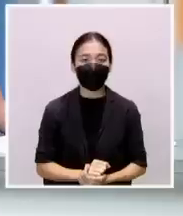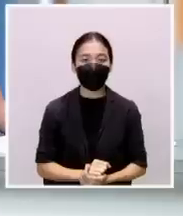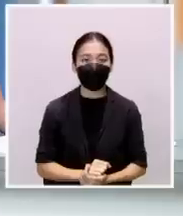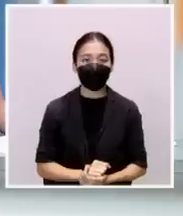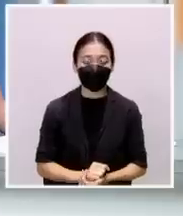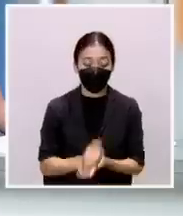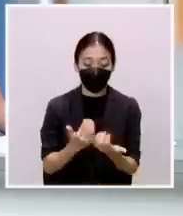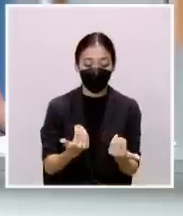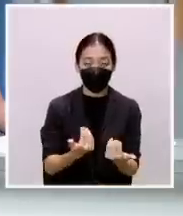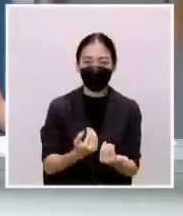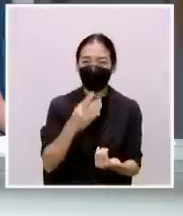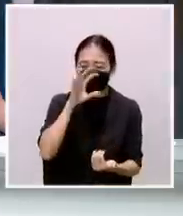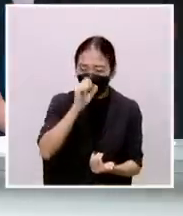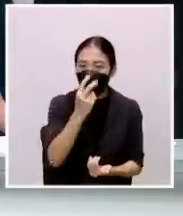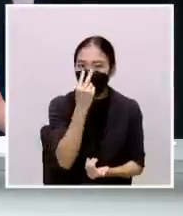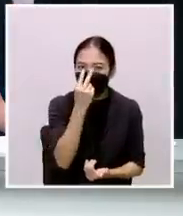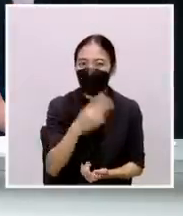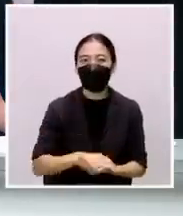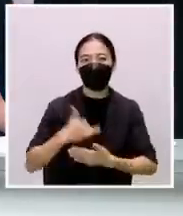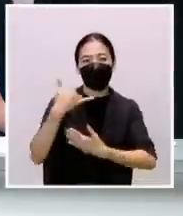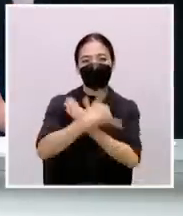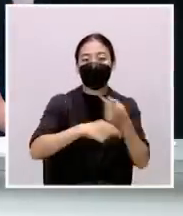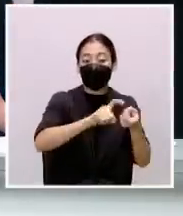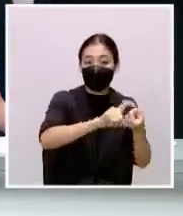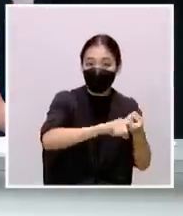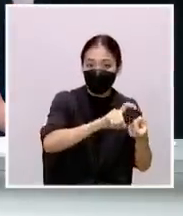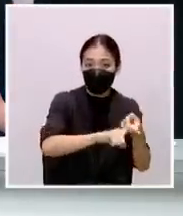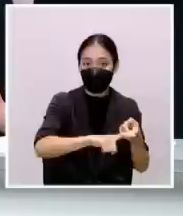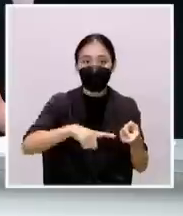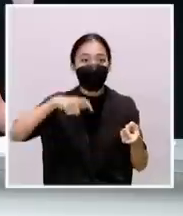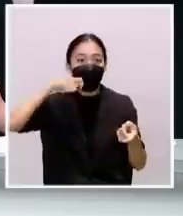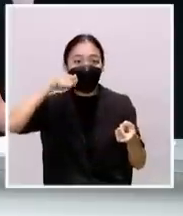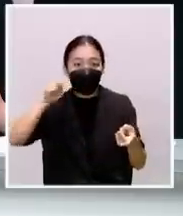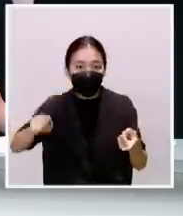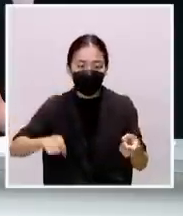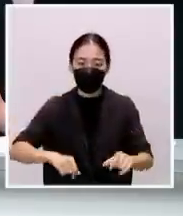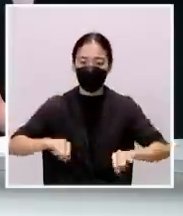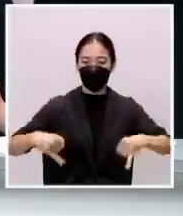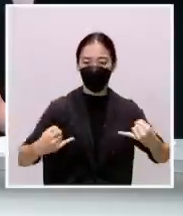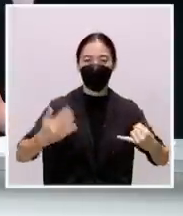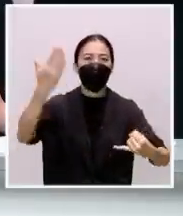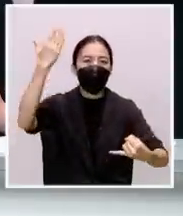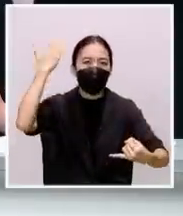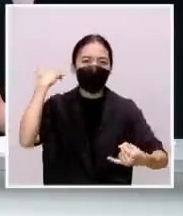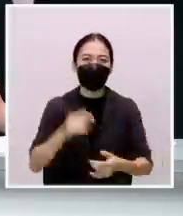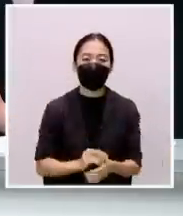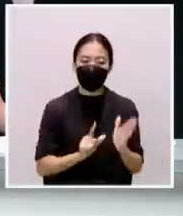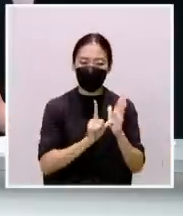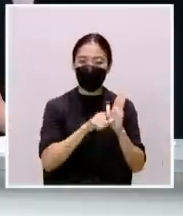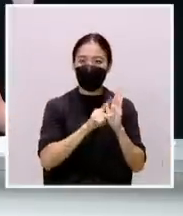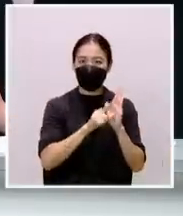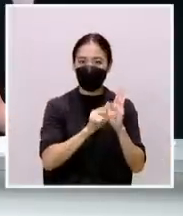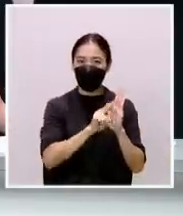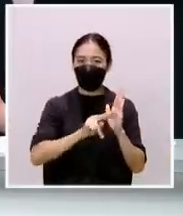ที่ประเด็นความขัดแย้งระหว่างรัสเซียแล้วก็ยูเครนกันบ้างนะครับเลขาธิการสหประชาชาติได้แถลงในวันพุธครับบอกว่าตอ